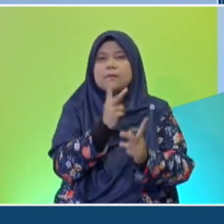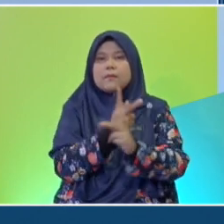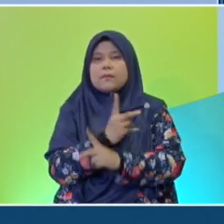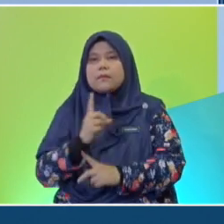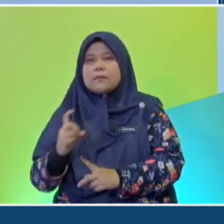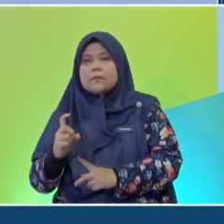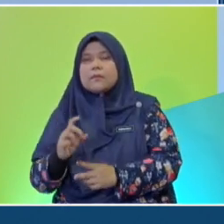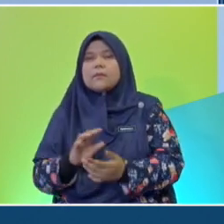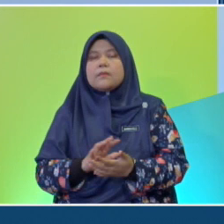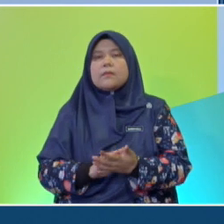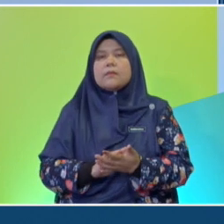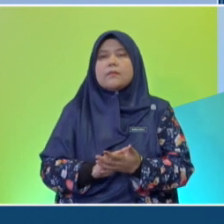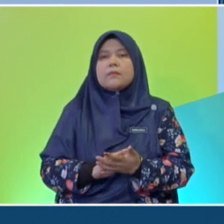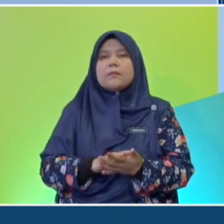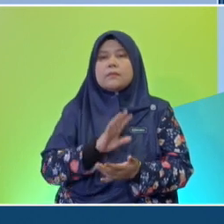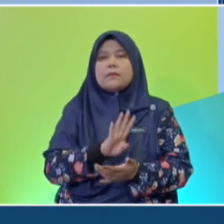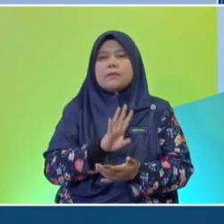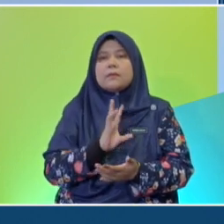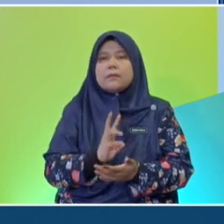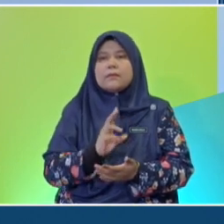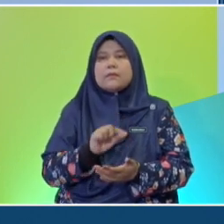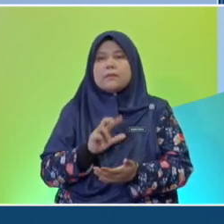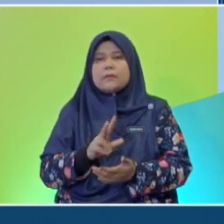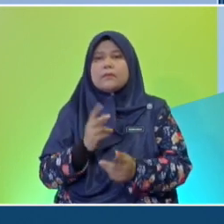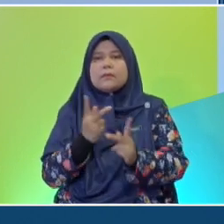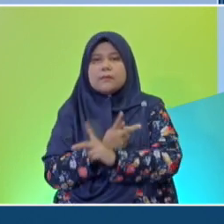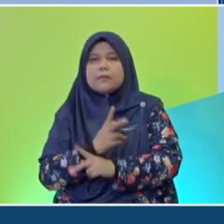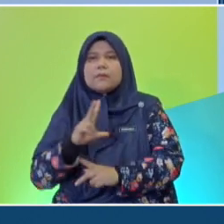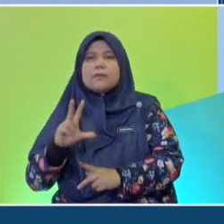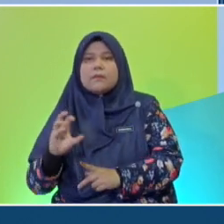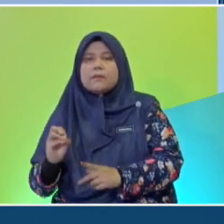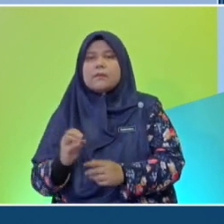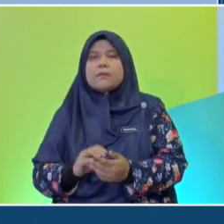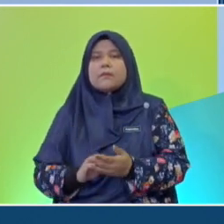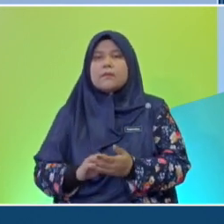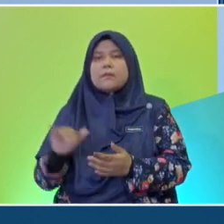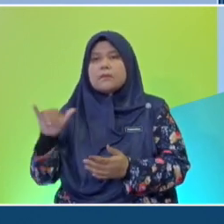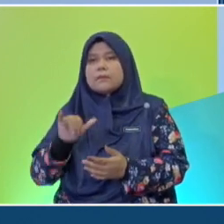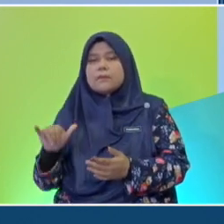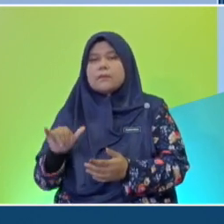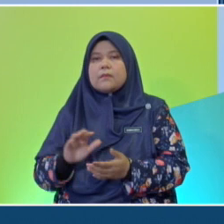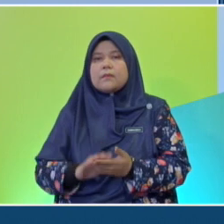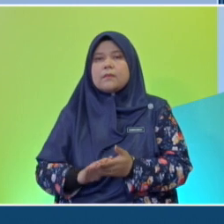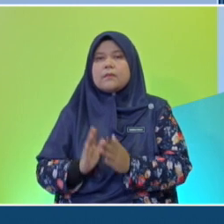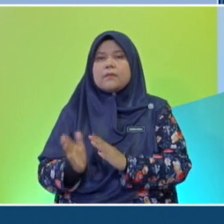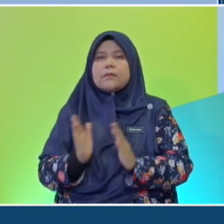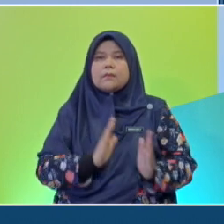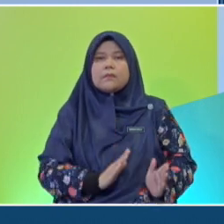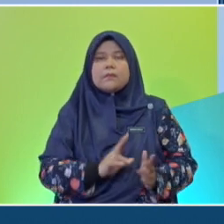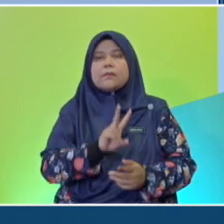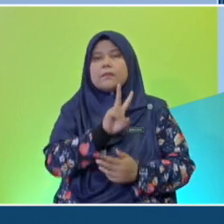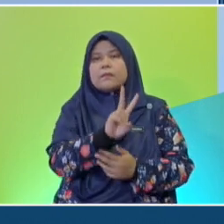diikuti dengan 46 436 dan 30 Oke maka kita buat persamaan sebelah kiri kita akan buat